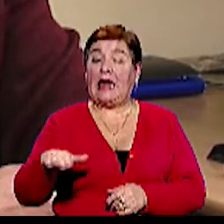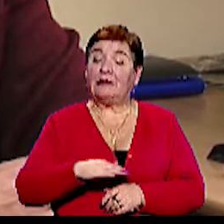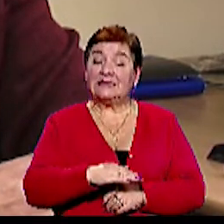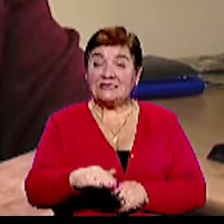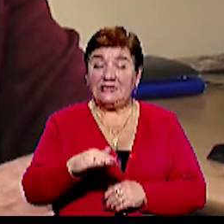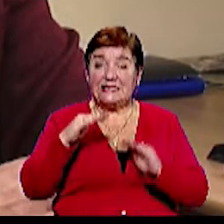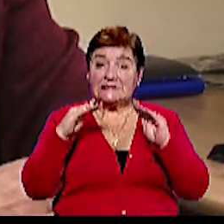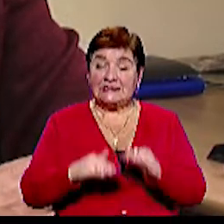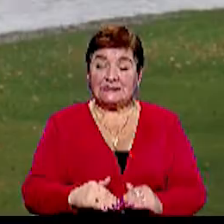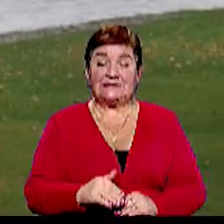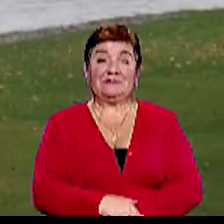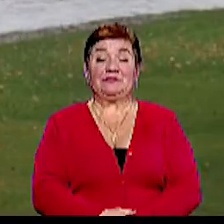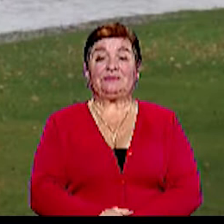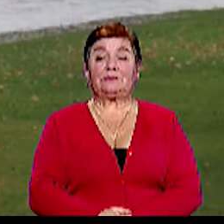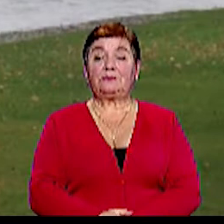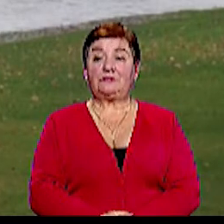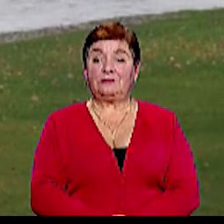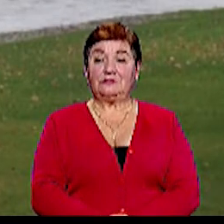будуть в пределах 2-3 тепла.